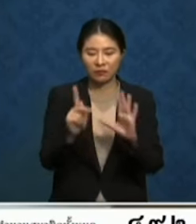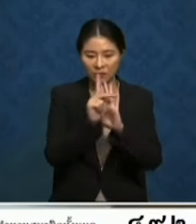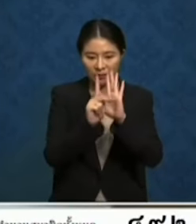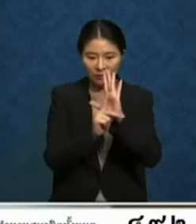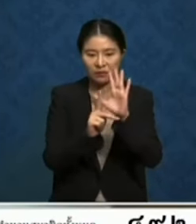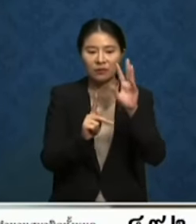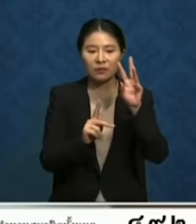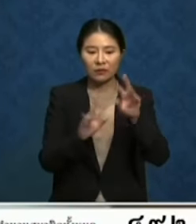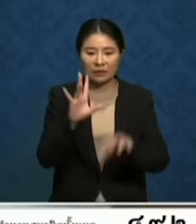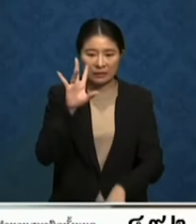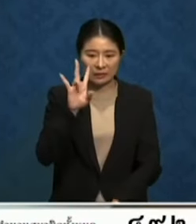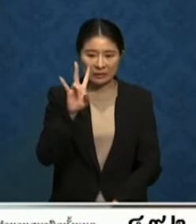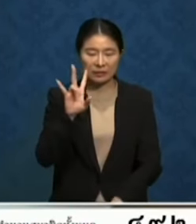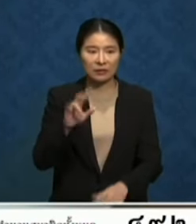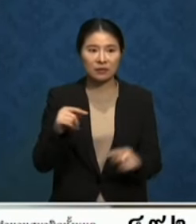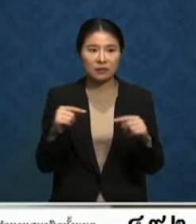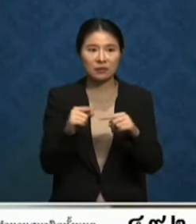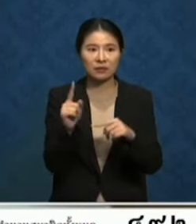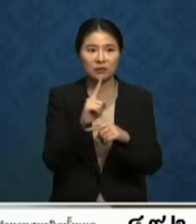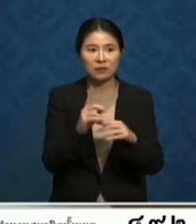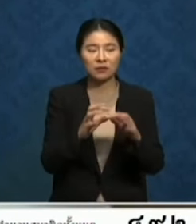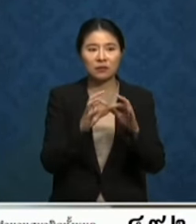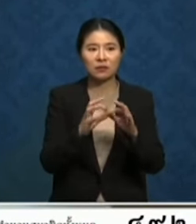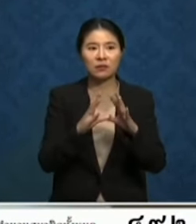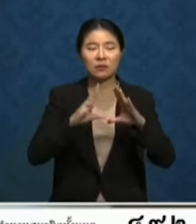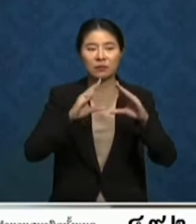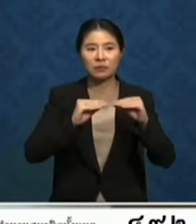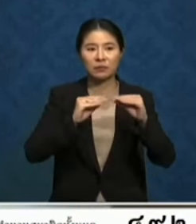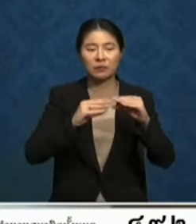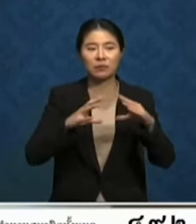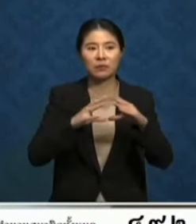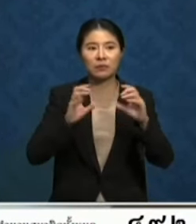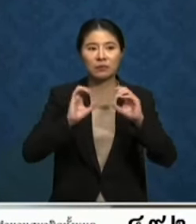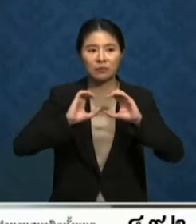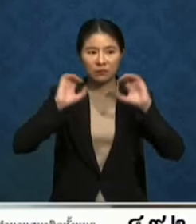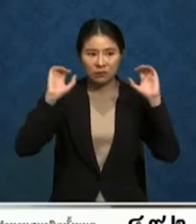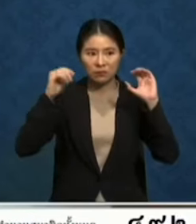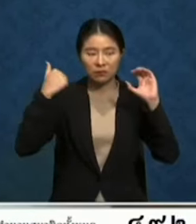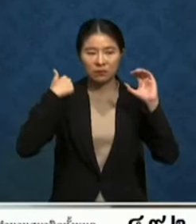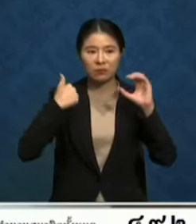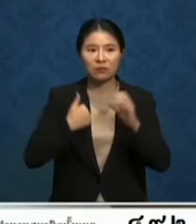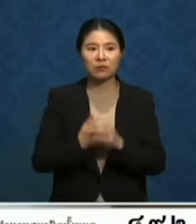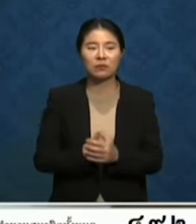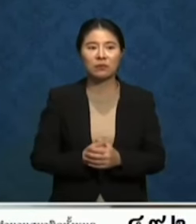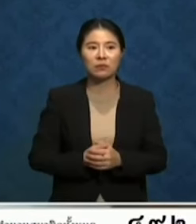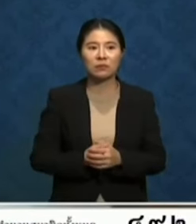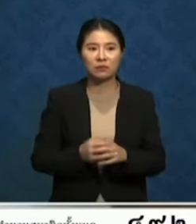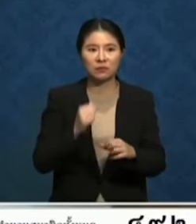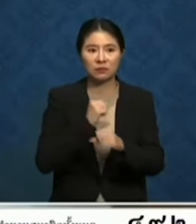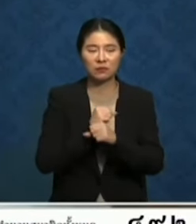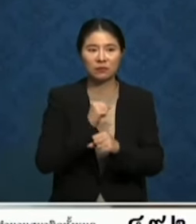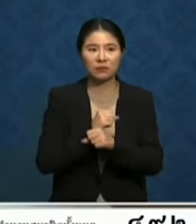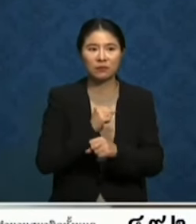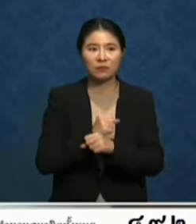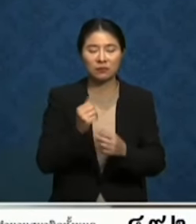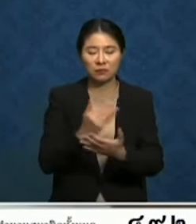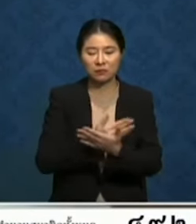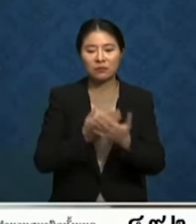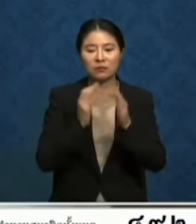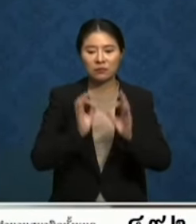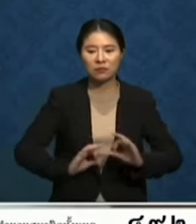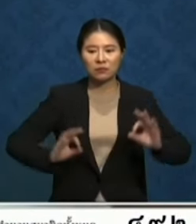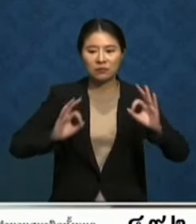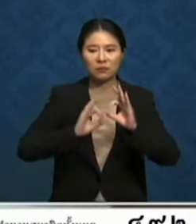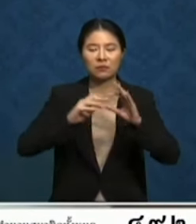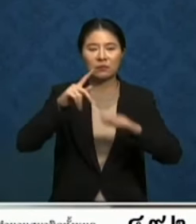มาตรานะครับมีอยู่7มาตราผมเองก็ได้ประชุมกับวิบรัฐบาล นะครับแล้วก็ได้พิจารณาถึงความจำเป็น